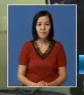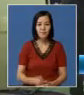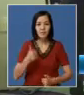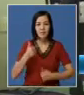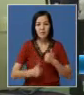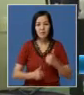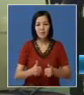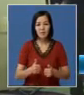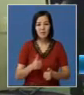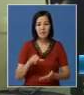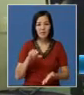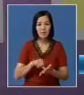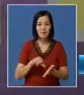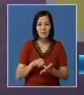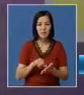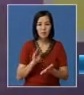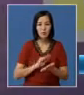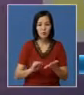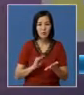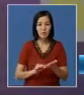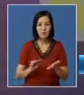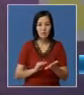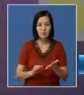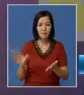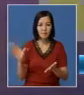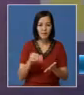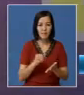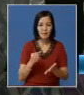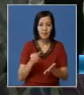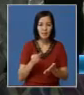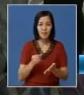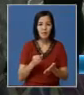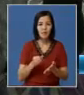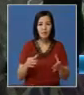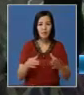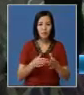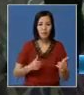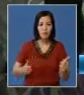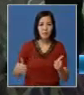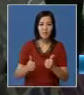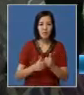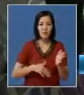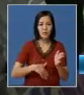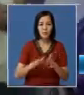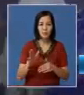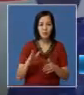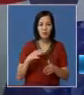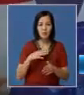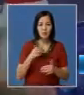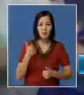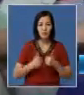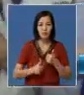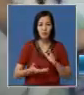Сайыста бақ сынаған бақ өкілдері тегіс жүлдеден құр қалмады. Десе де араларында топ бастаған үздіктер де болды. Жарыс